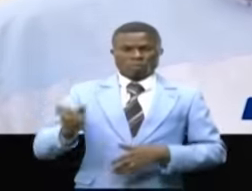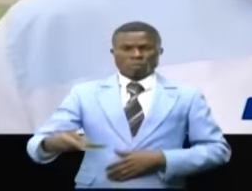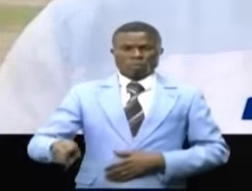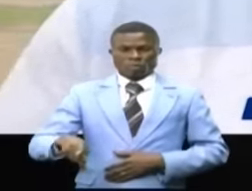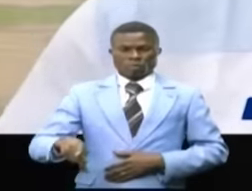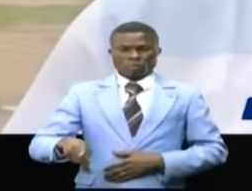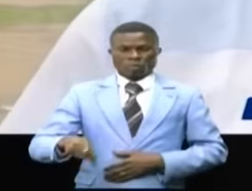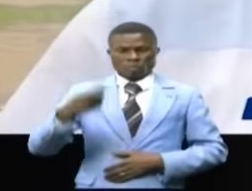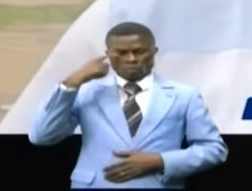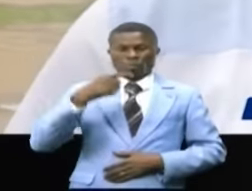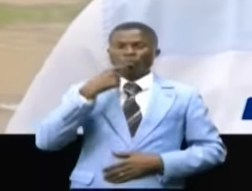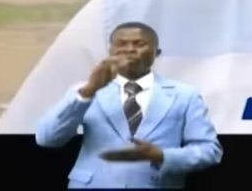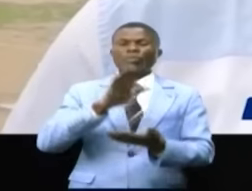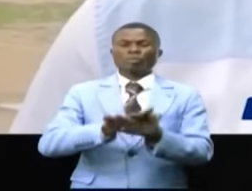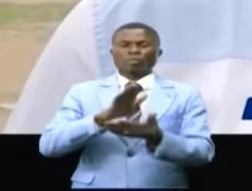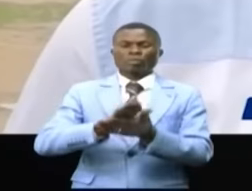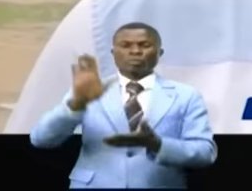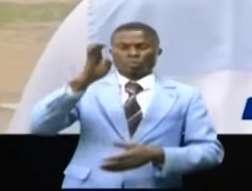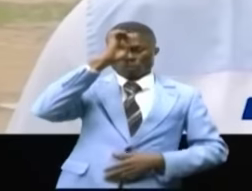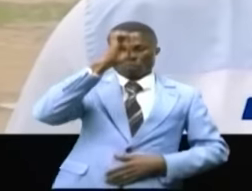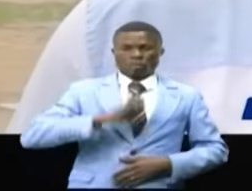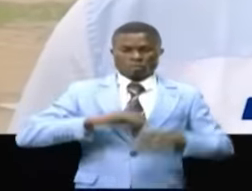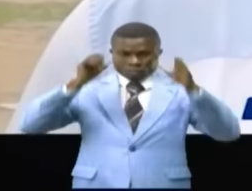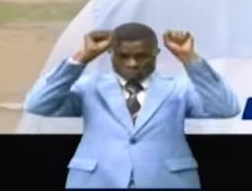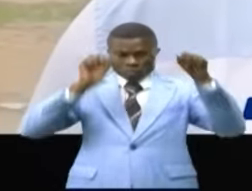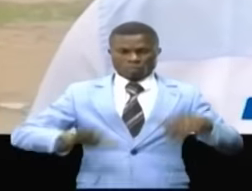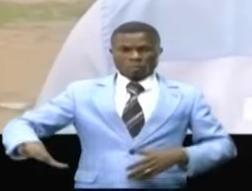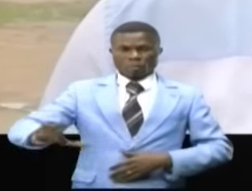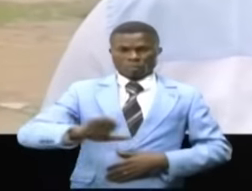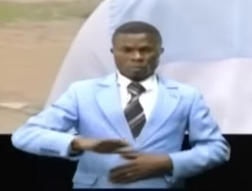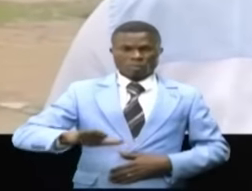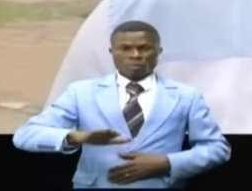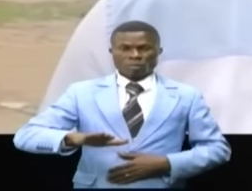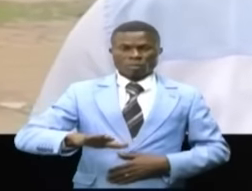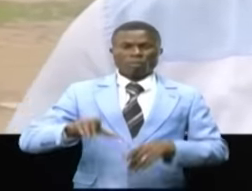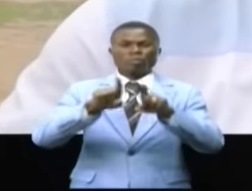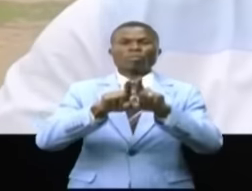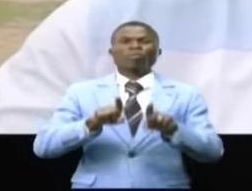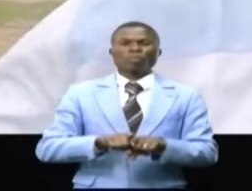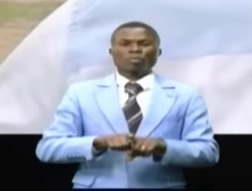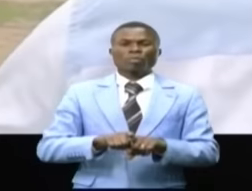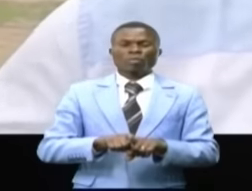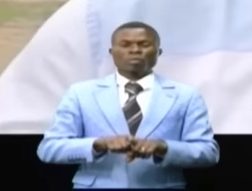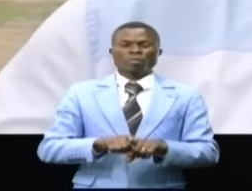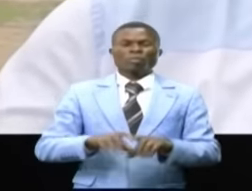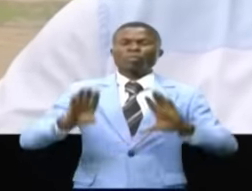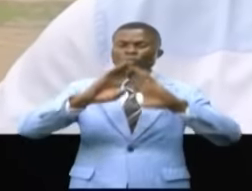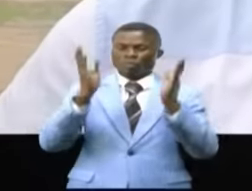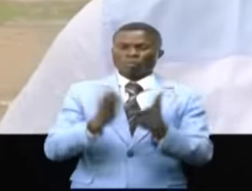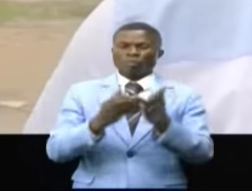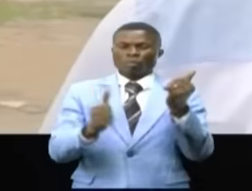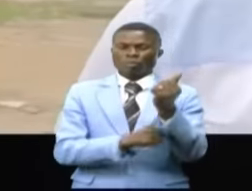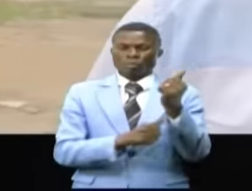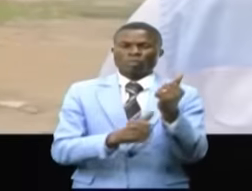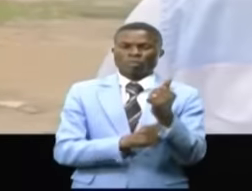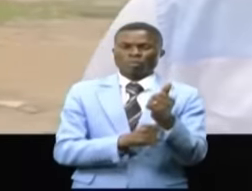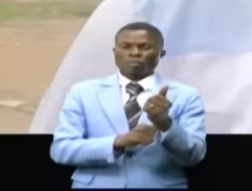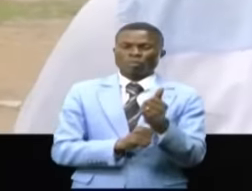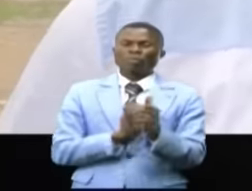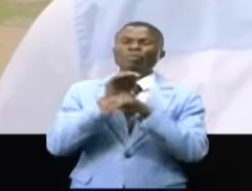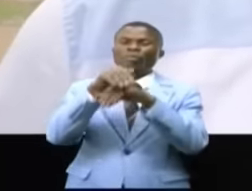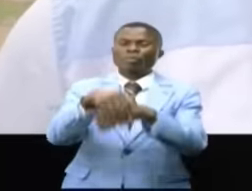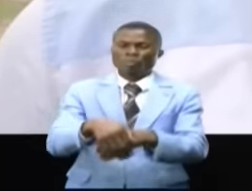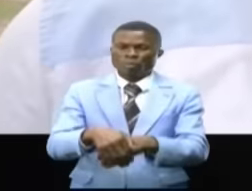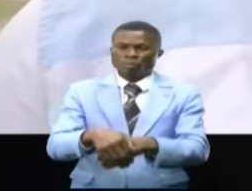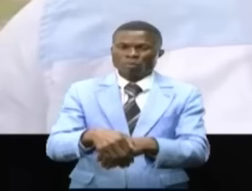province remercier son Excellence Monsieur le Président de la République et tous ceux qui sont rentrés